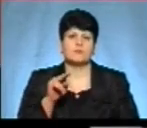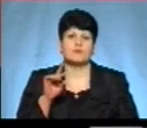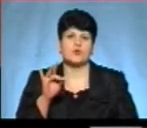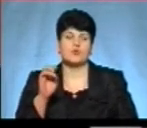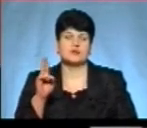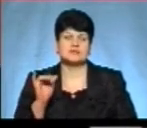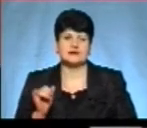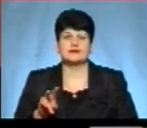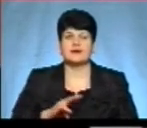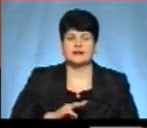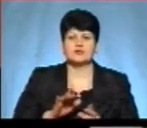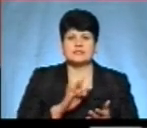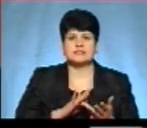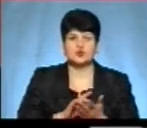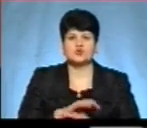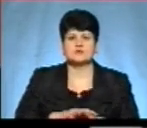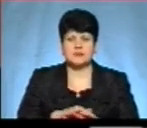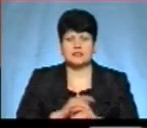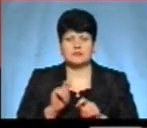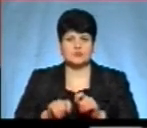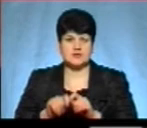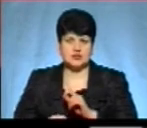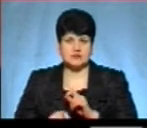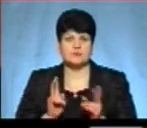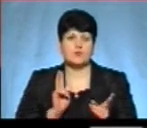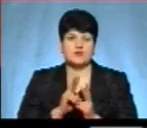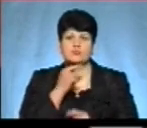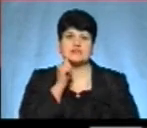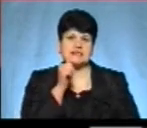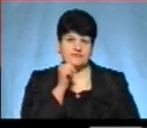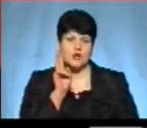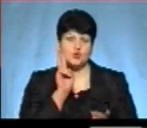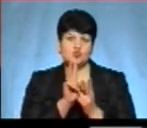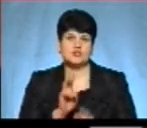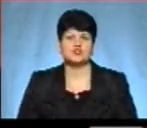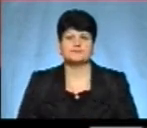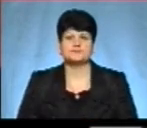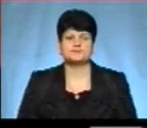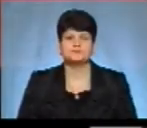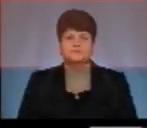директор Центру суспільних досліджень «Поліс». Ми з вами побачимося завтра. До зустрічі!